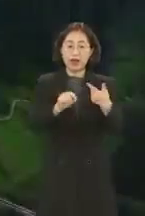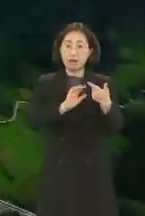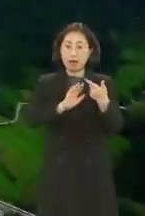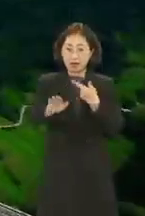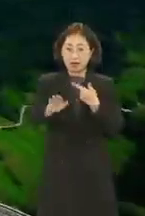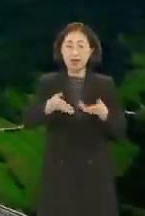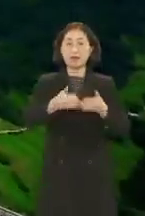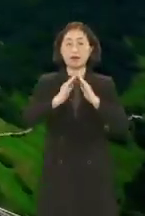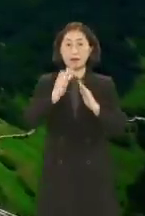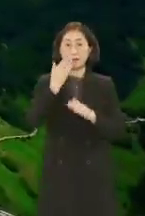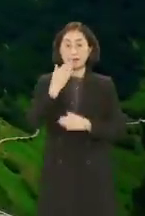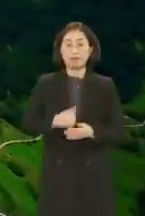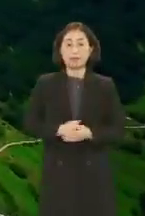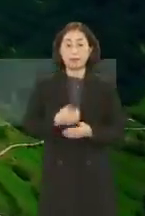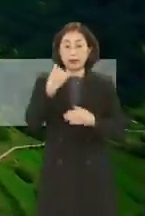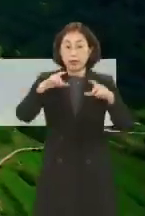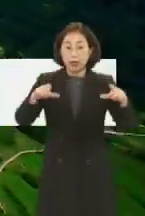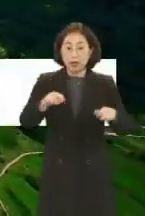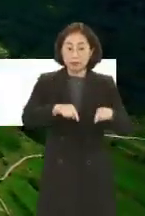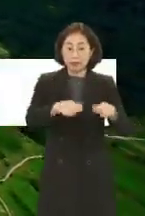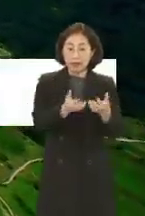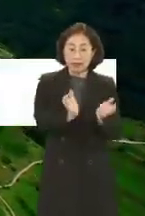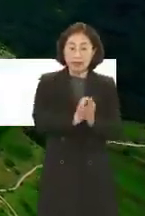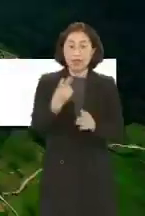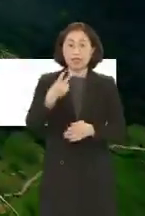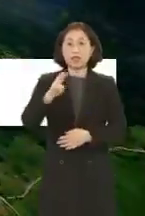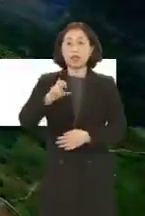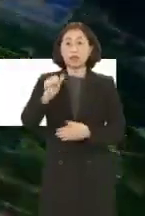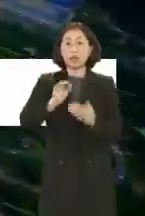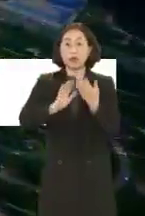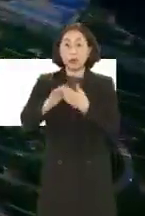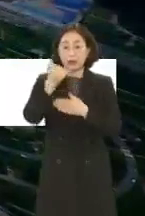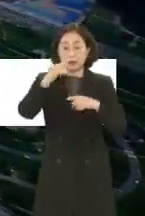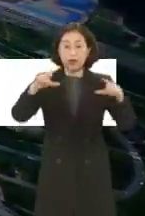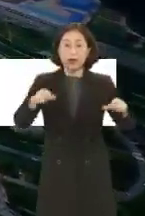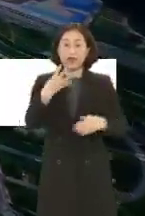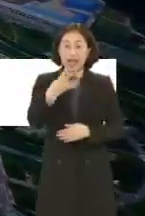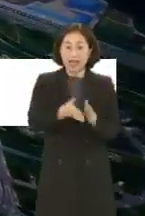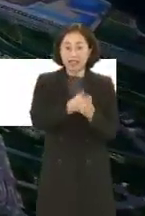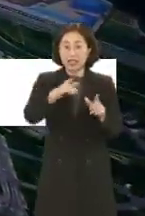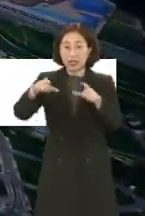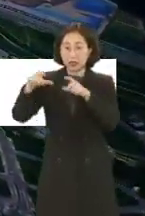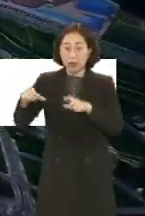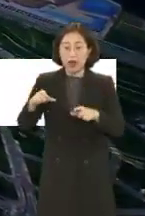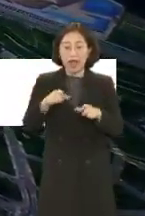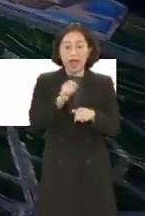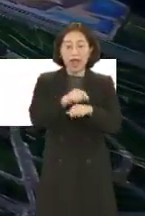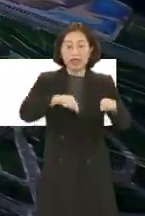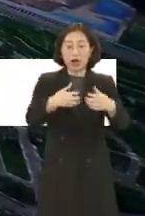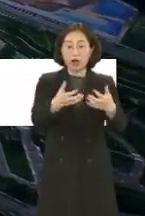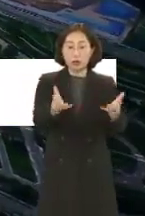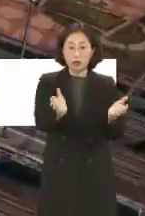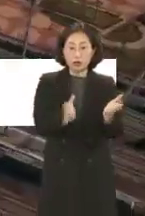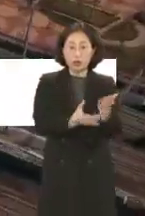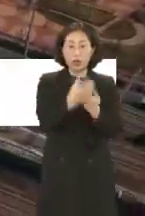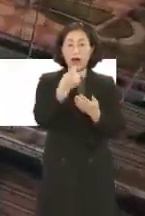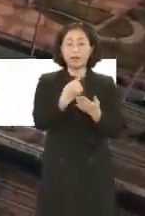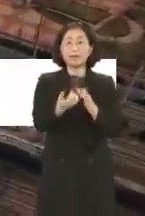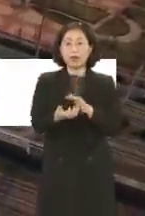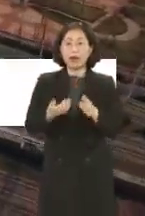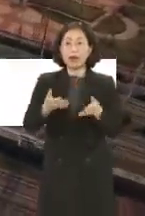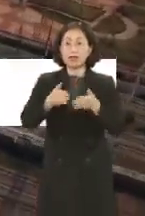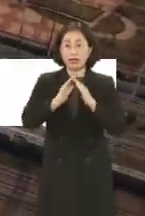예상됩니다. 충청권 특별지자체는 2025년 이후 충청권 4개 시도의 행정구역 통합에 앞서 설치되는데